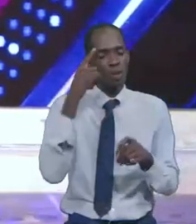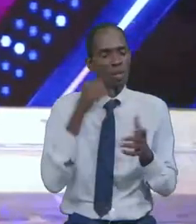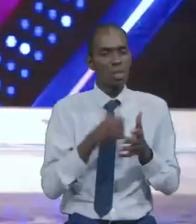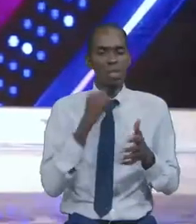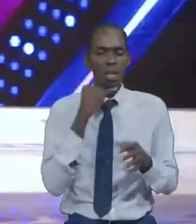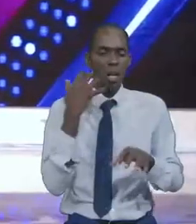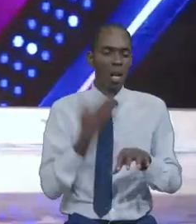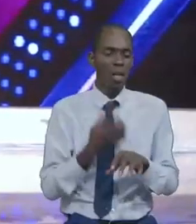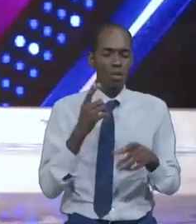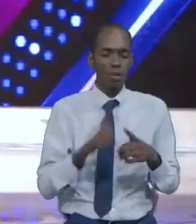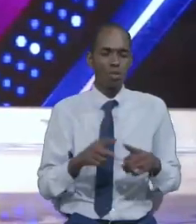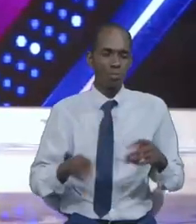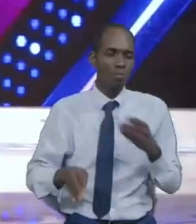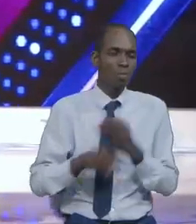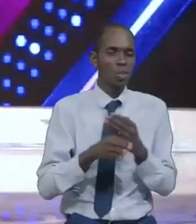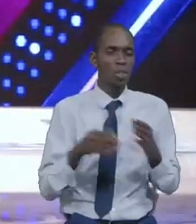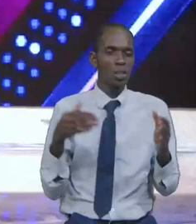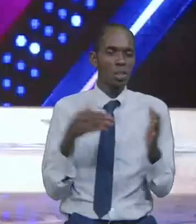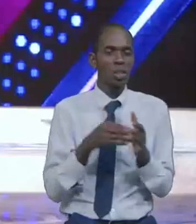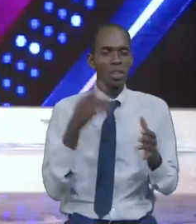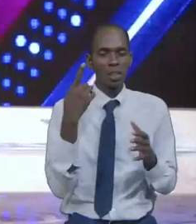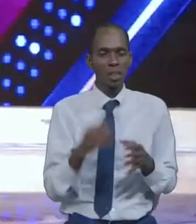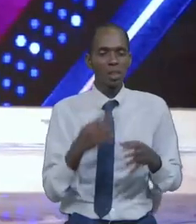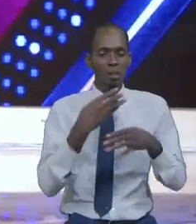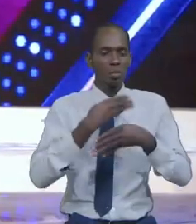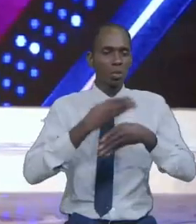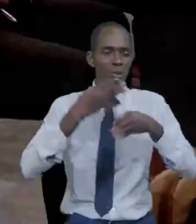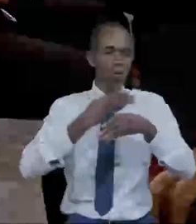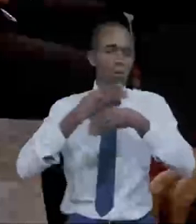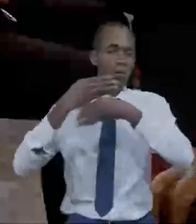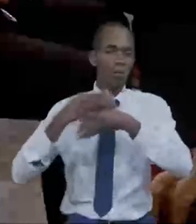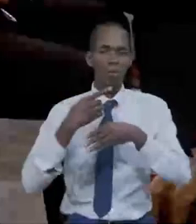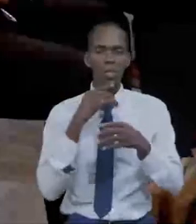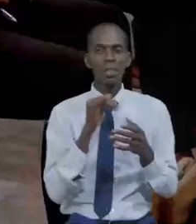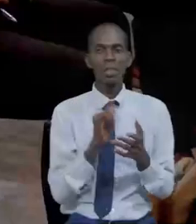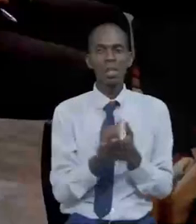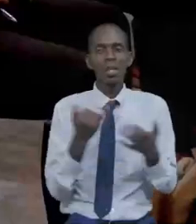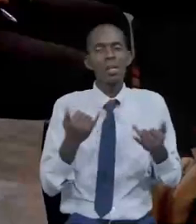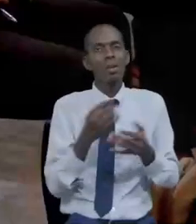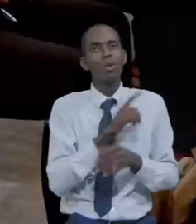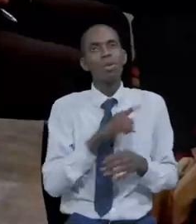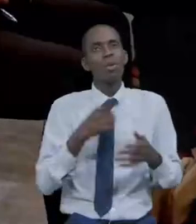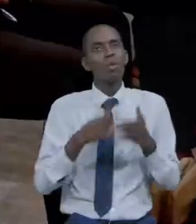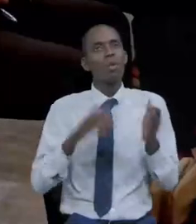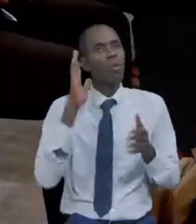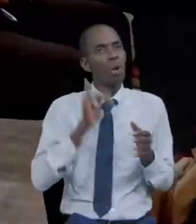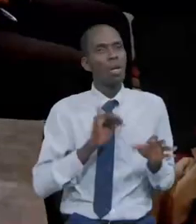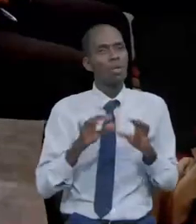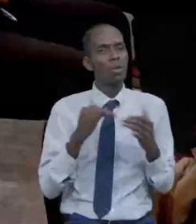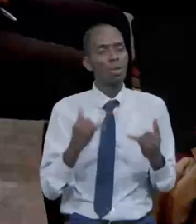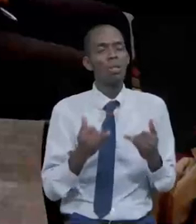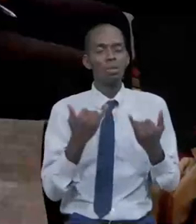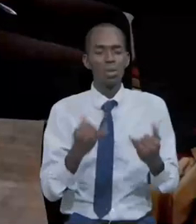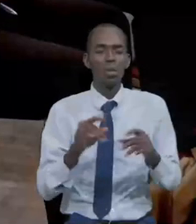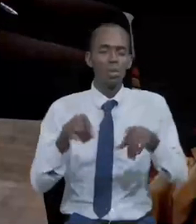Seigneur, que dois-je faire? Va à Damas, il te sera dit ce que tu dois faire. Et ils étaient là, il était